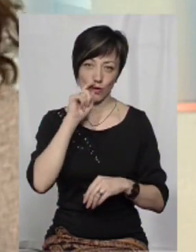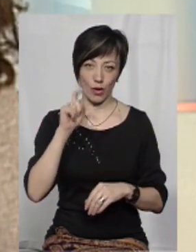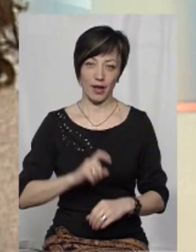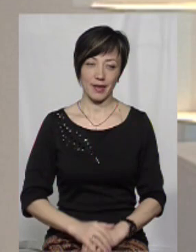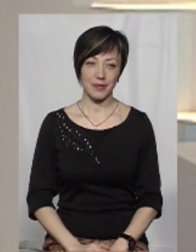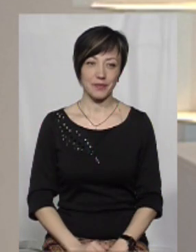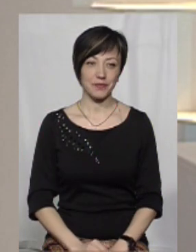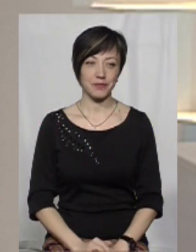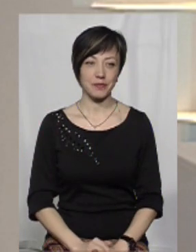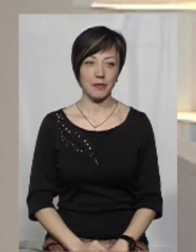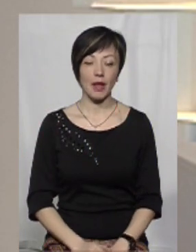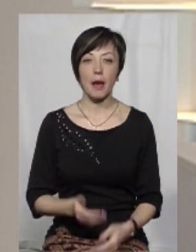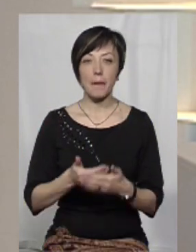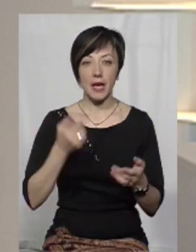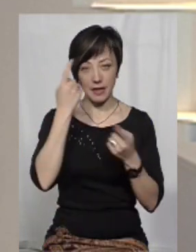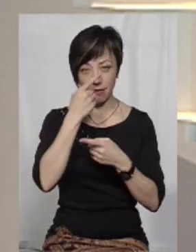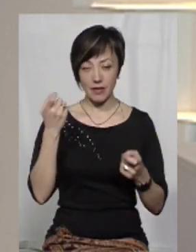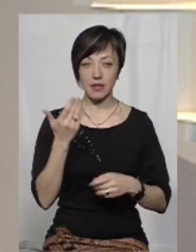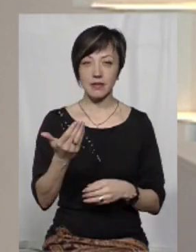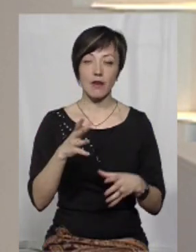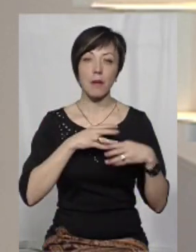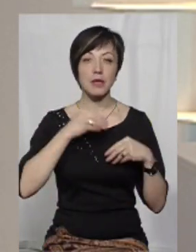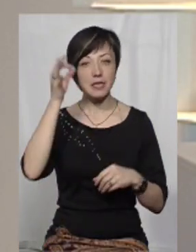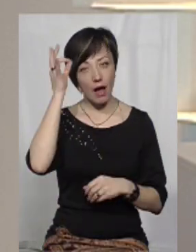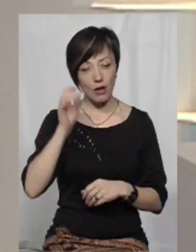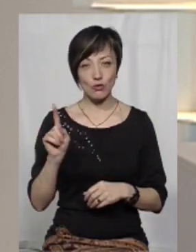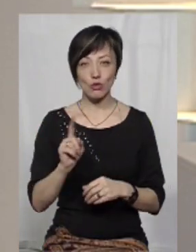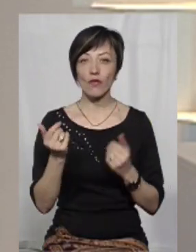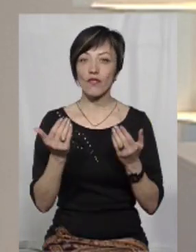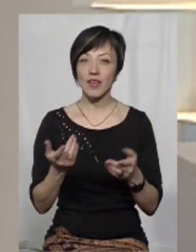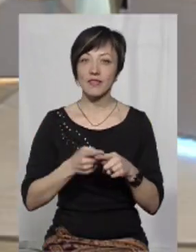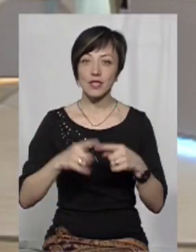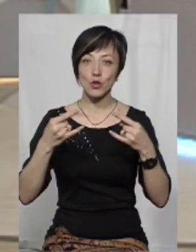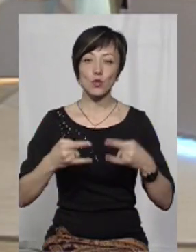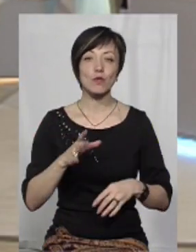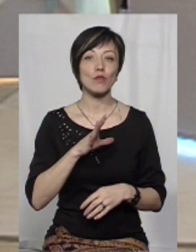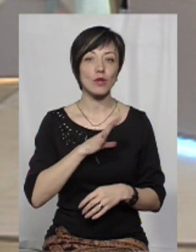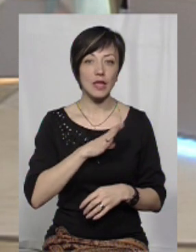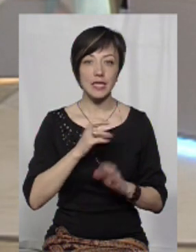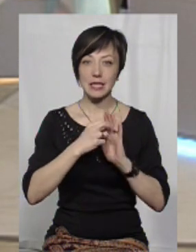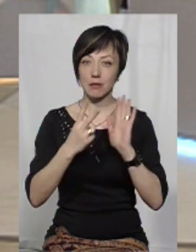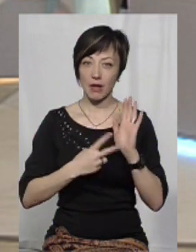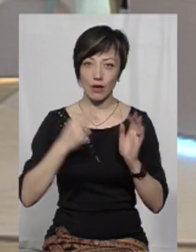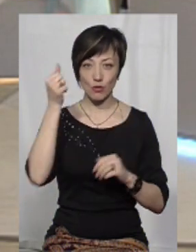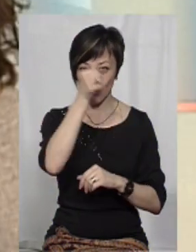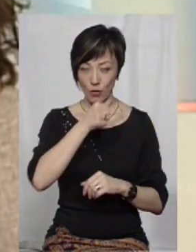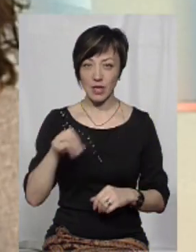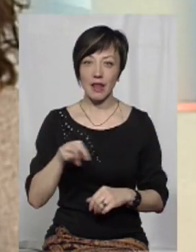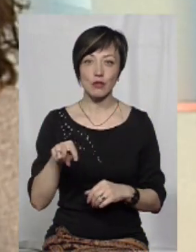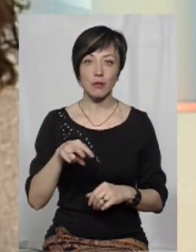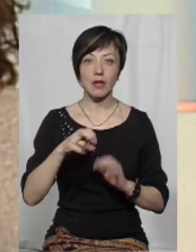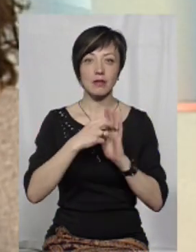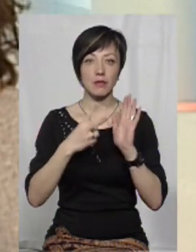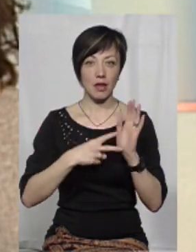Украине. Ми перед ефіром з вами згадували, що ви в цій студії були в 17-му році, в